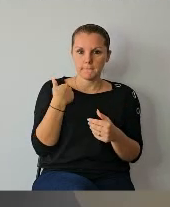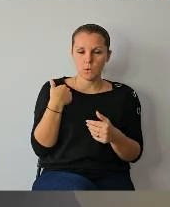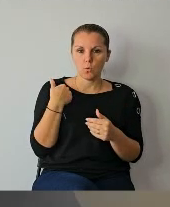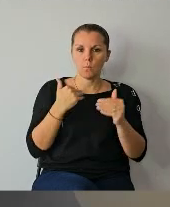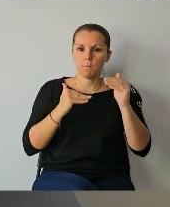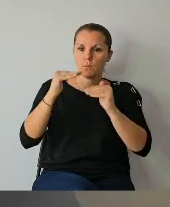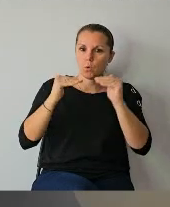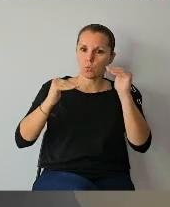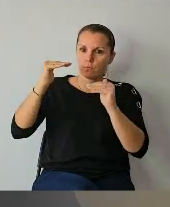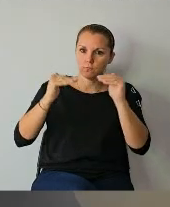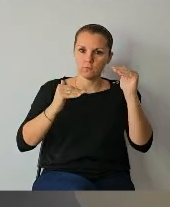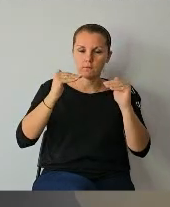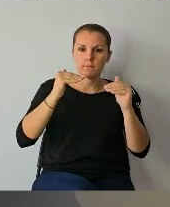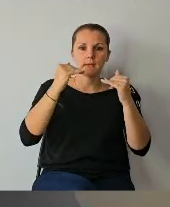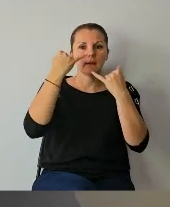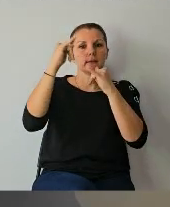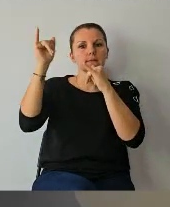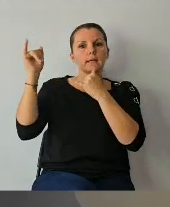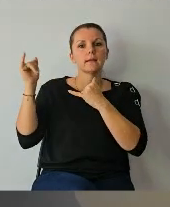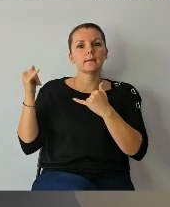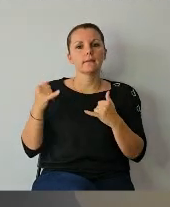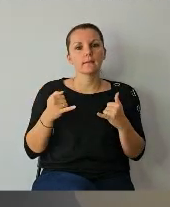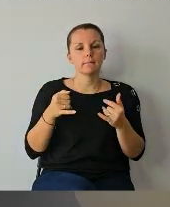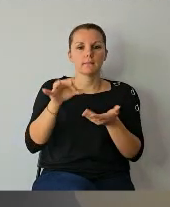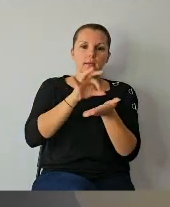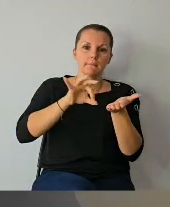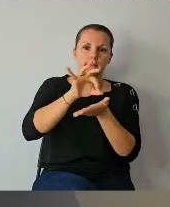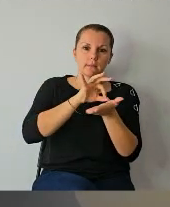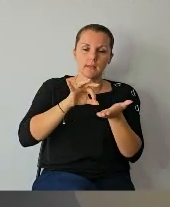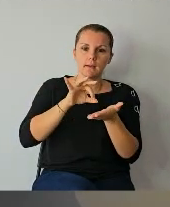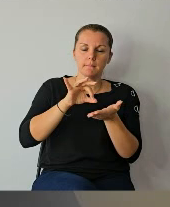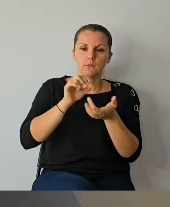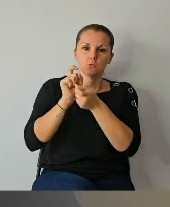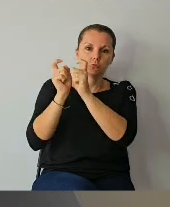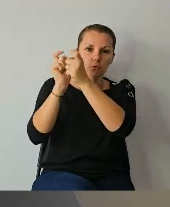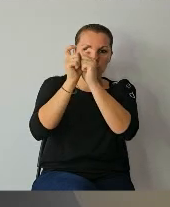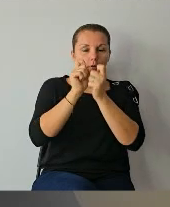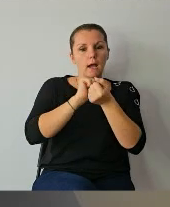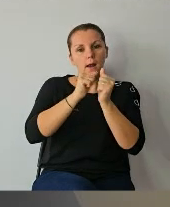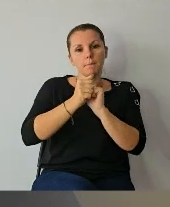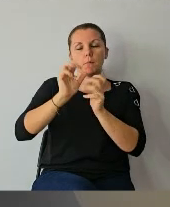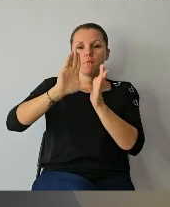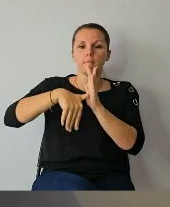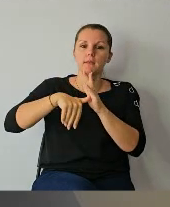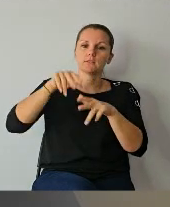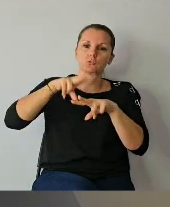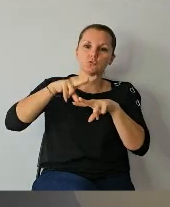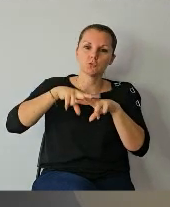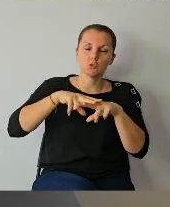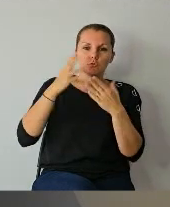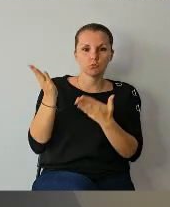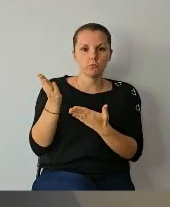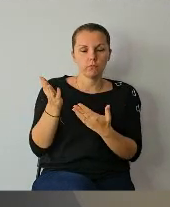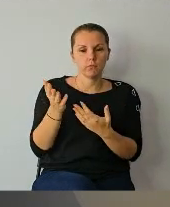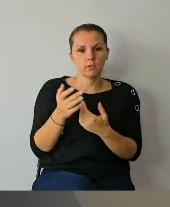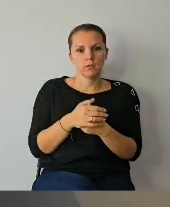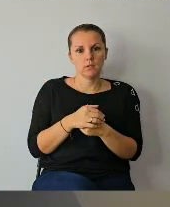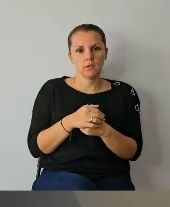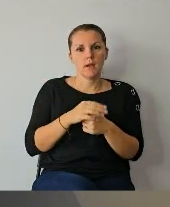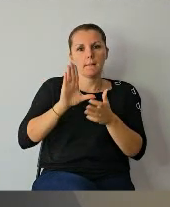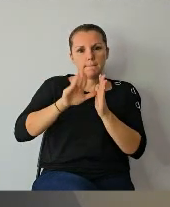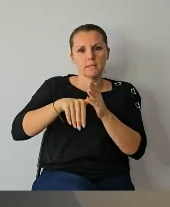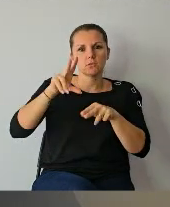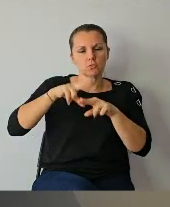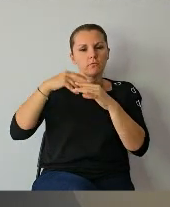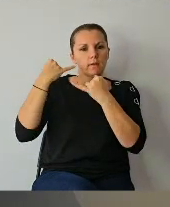do kwot z innymi sąsiadującymi z nami gminami, czy też miastem Rzeszów? No choć w mieście Rzeszów tam trochę